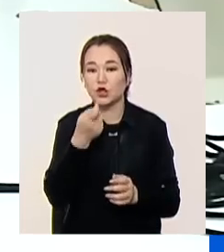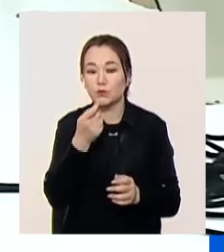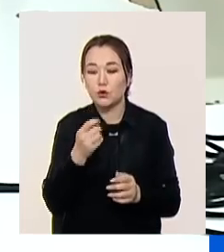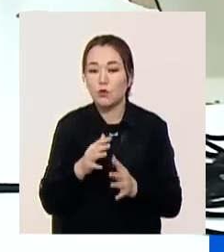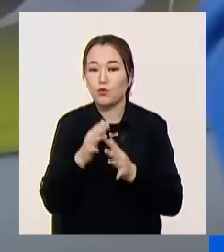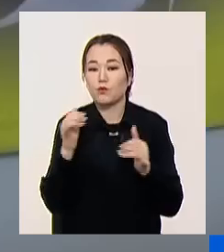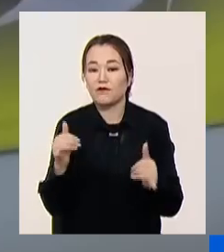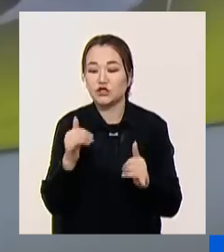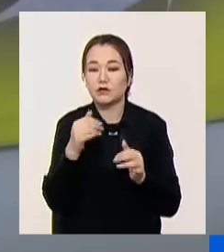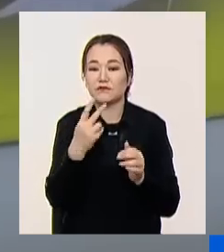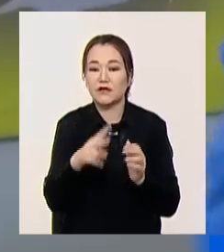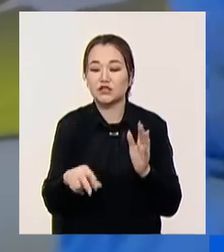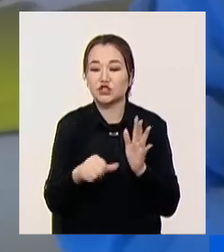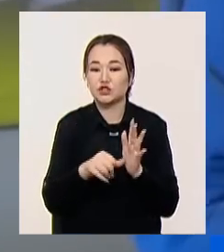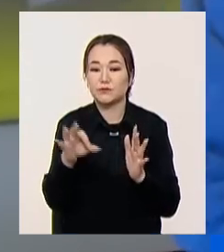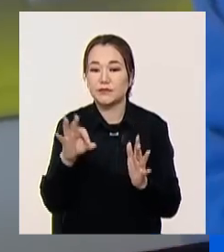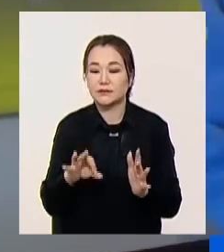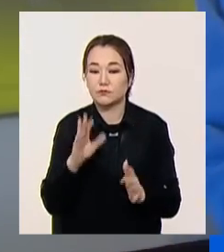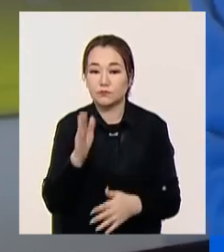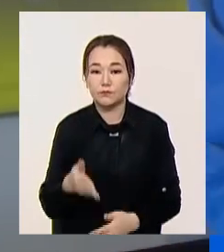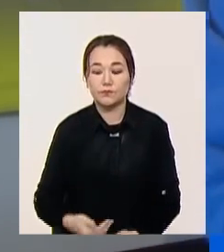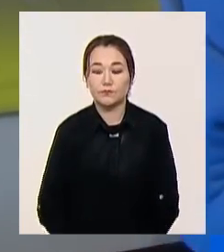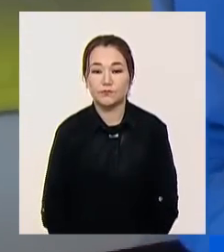превысит 26%.